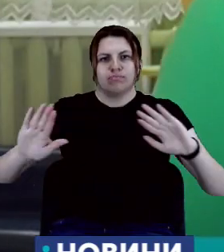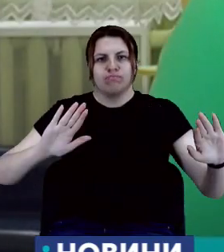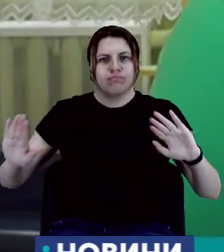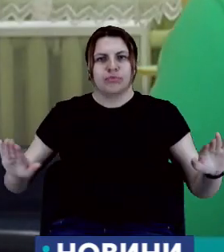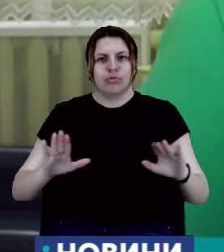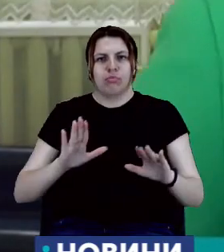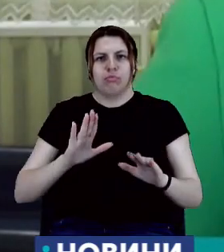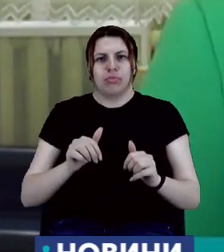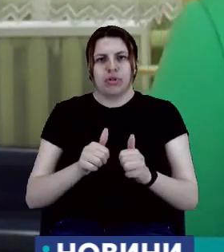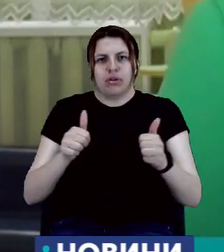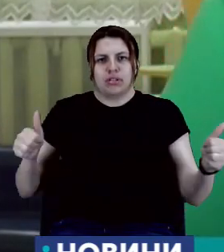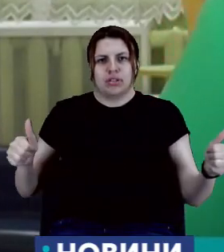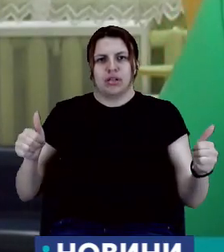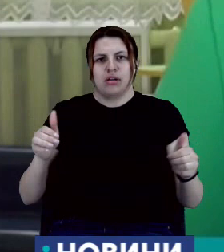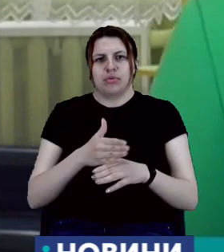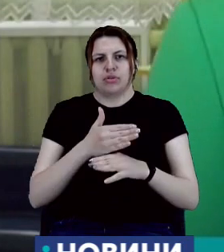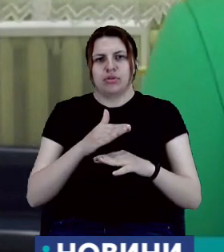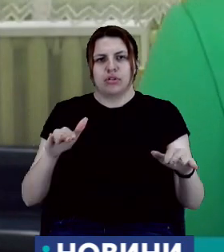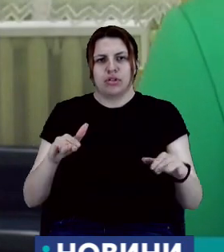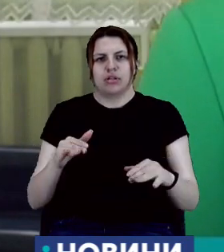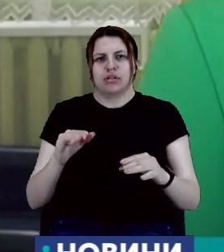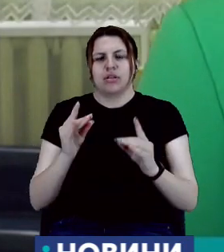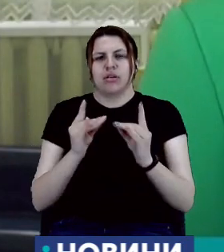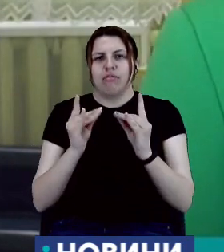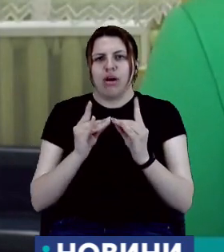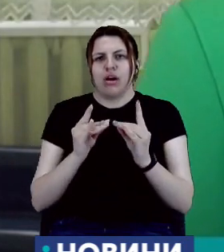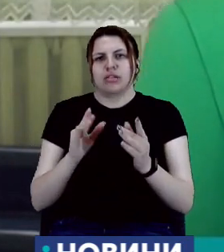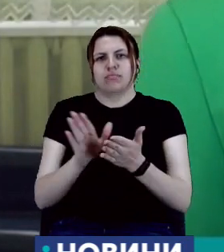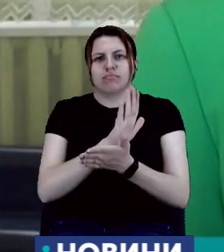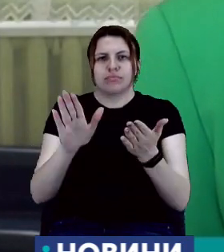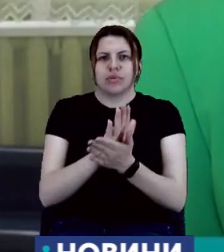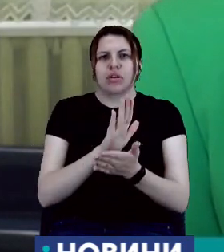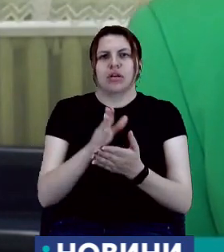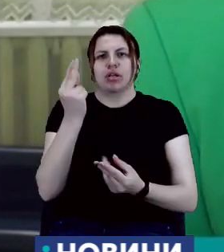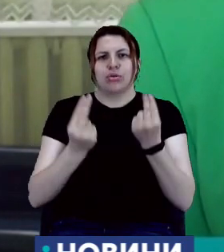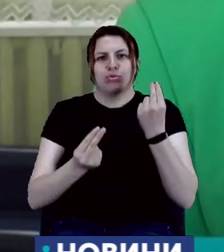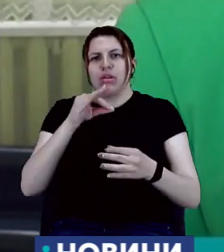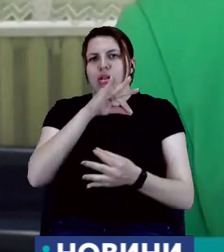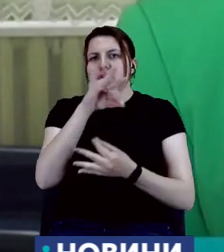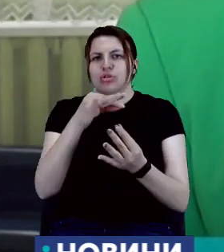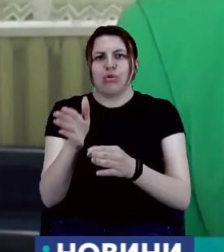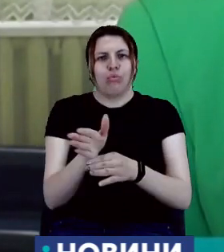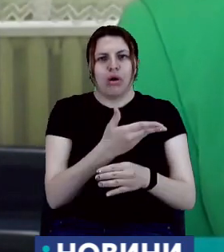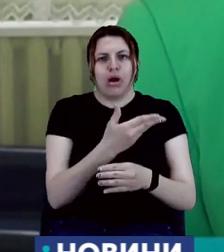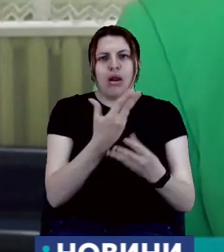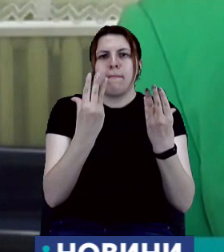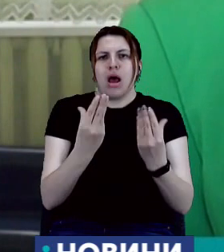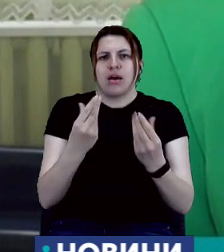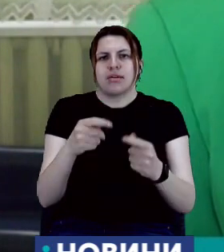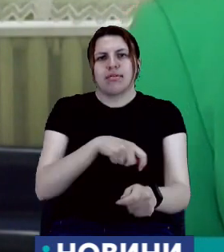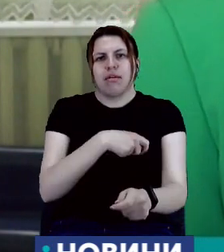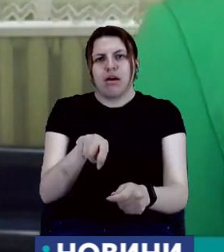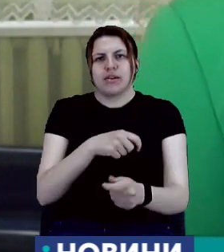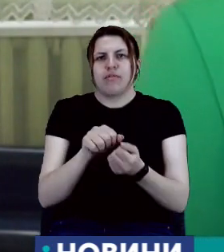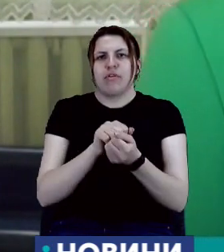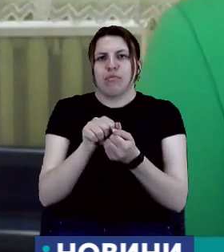між дітками. Столи, кровати, продезінфіцировали ігрушки, лишні ігрушки убрали, м'які, тканеві. І бумажні,